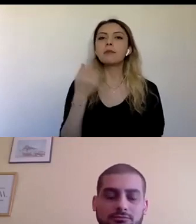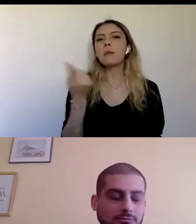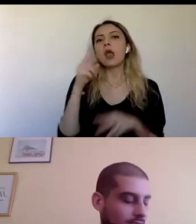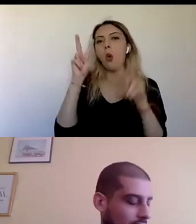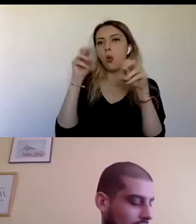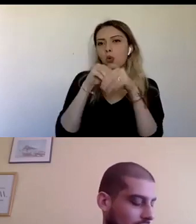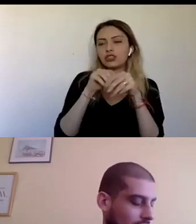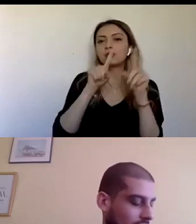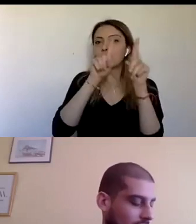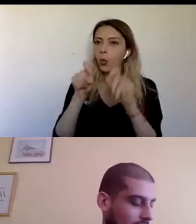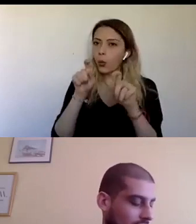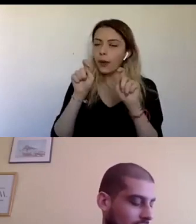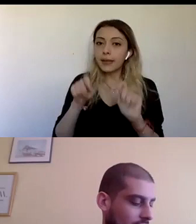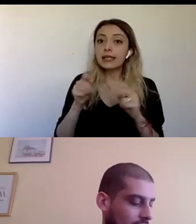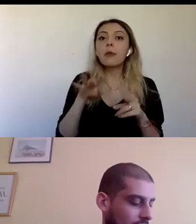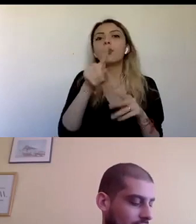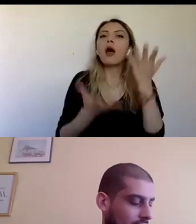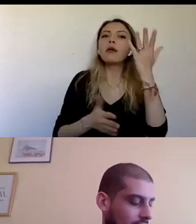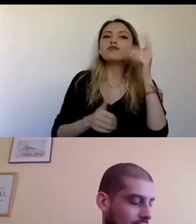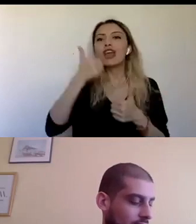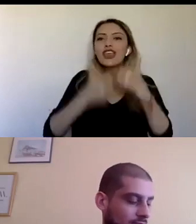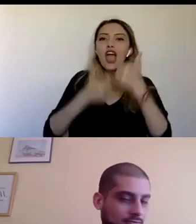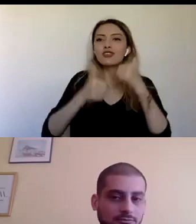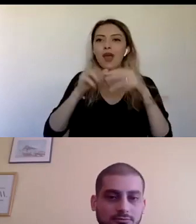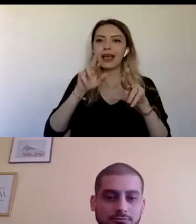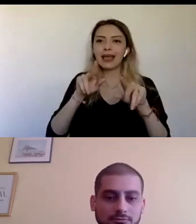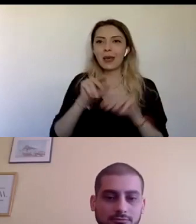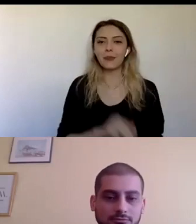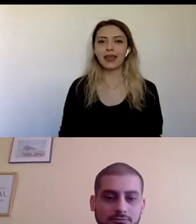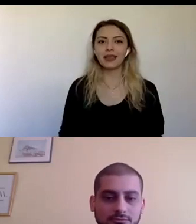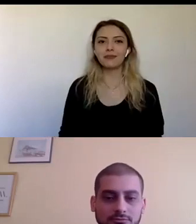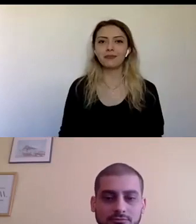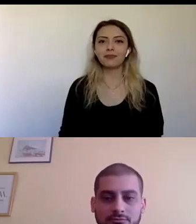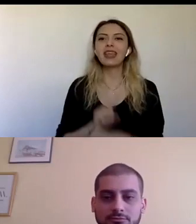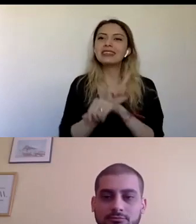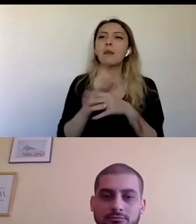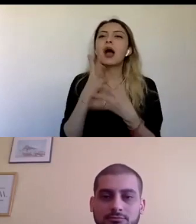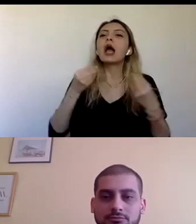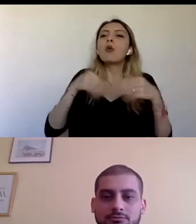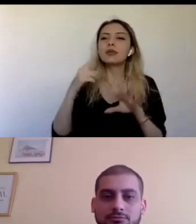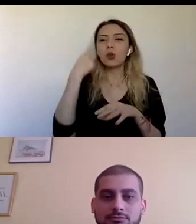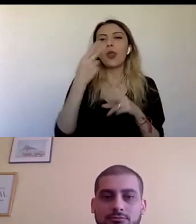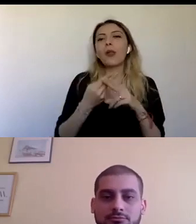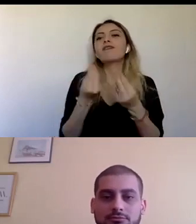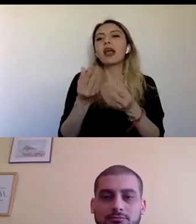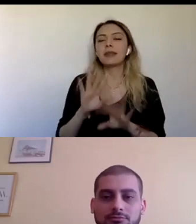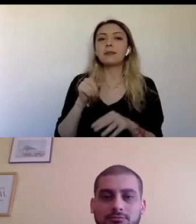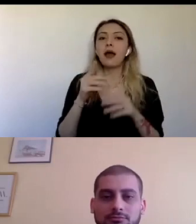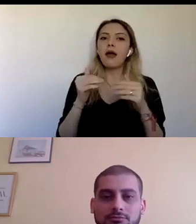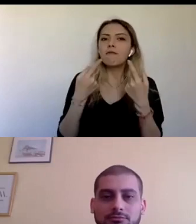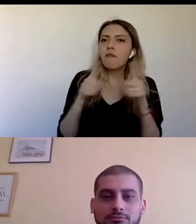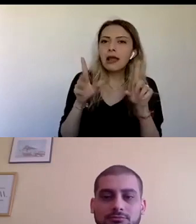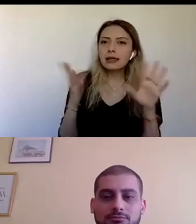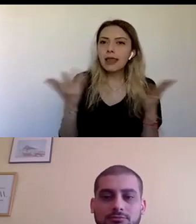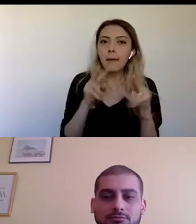bir yarışma gibi düzenleyebiliyorsunuz. Vakit kaybetmek açısından bunda örnek yapmadım ama aralarındaki fark Mentimeter'la Kaout arasında